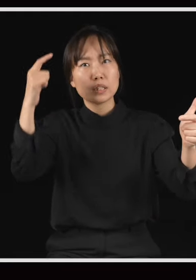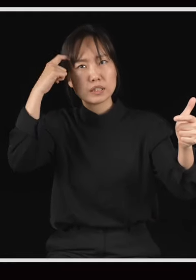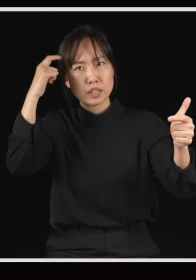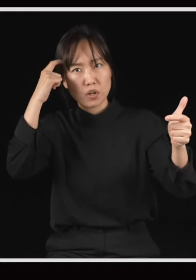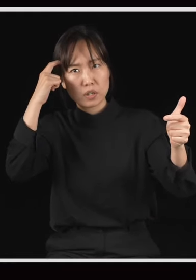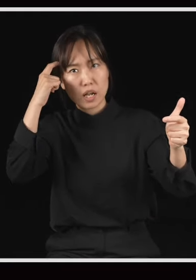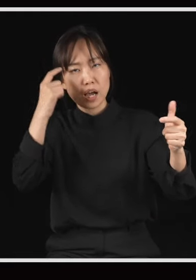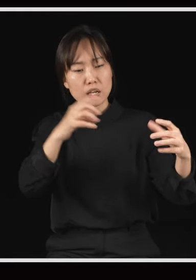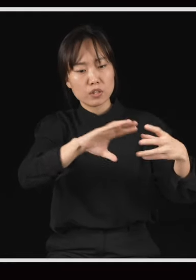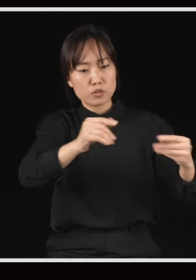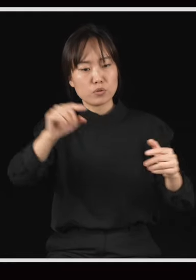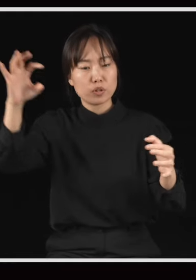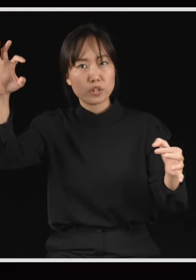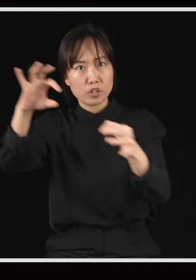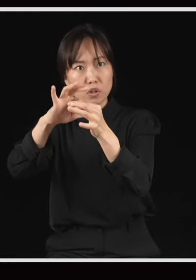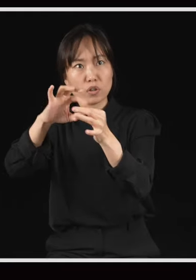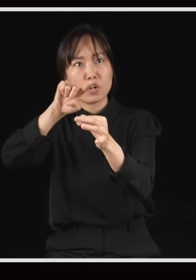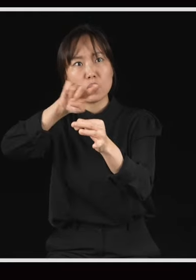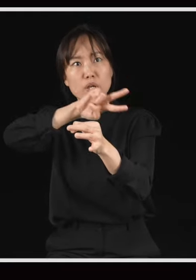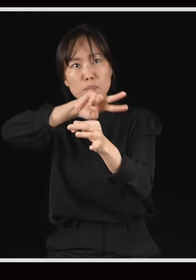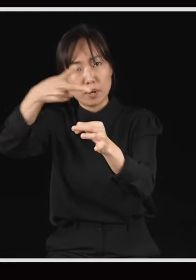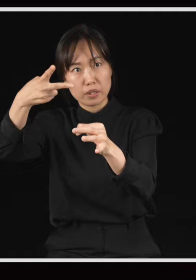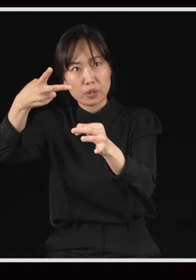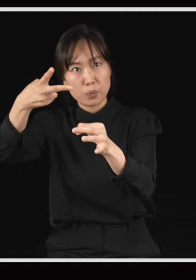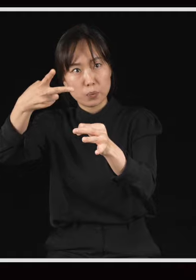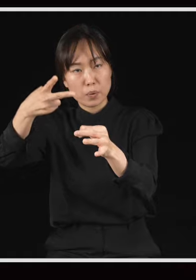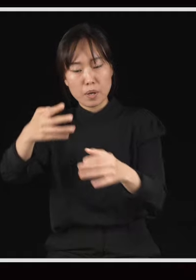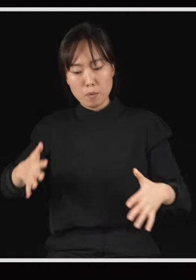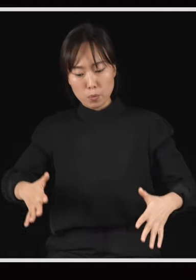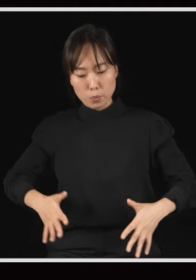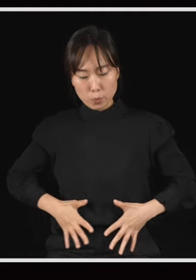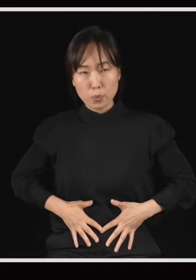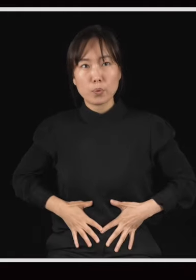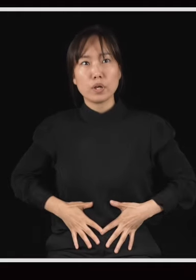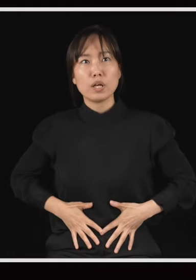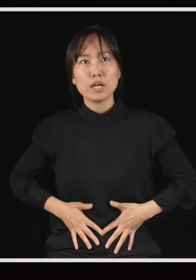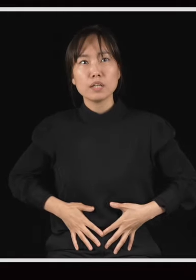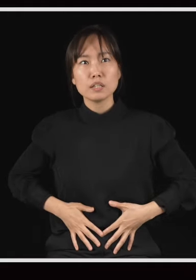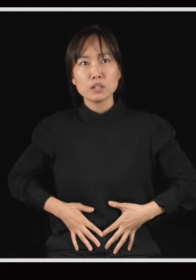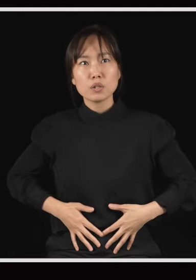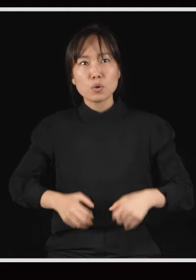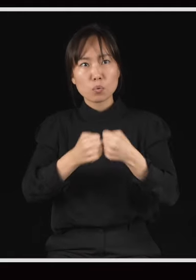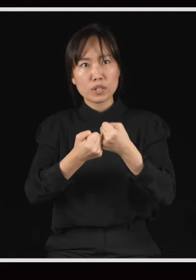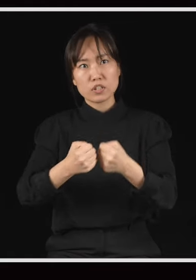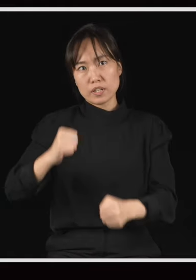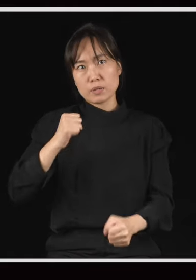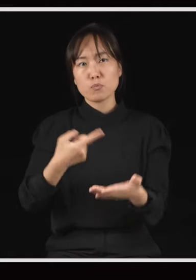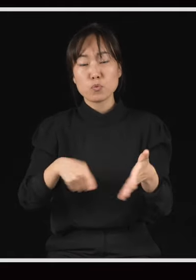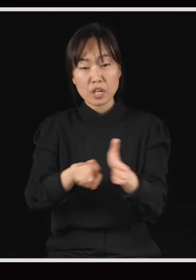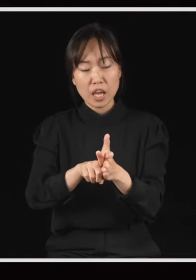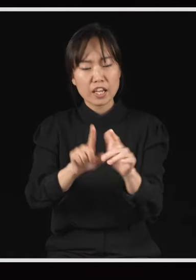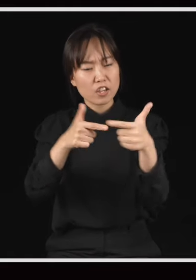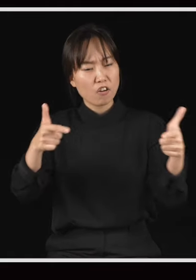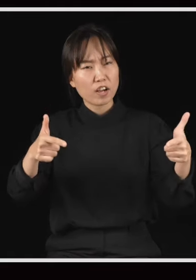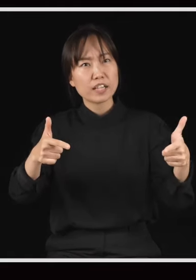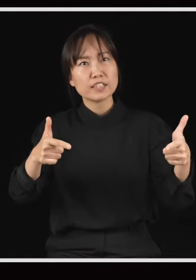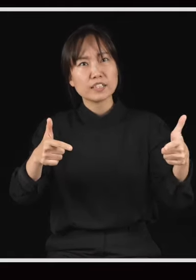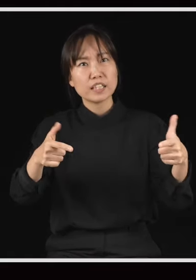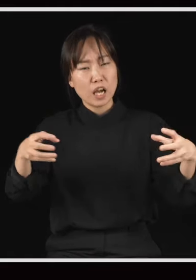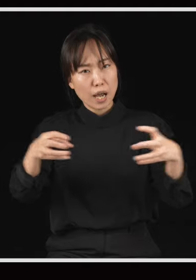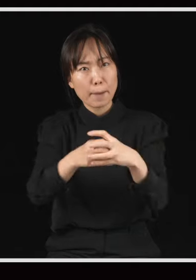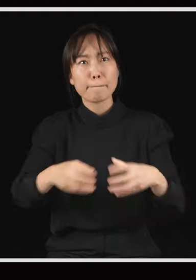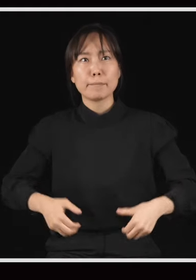생겨나고 신경과 근육이 접합되는 부위가 리모델링이 일어나고 뱃살이 줄어들고 관절이 건강해지기 위해서는 필요한 것들이